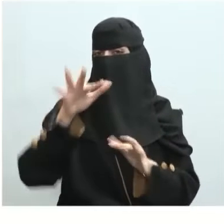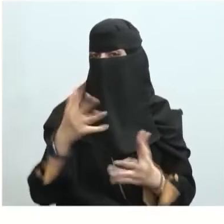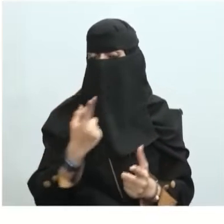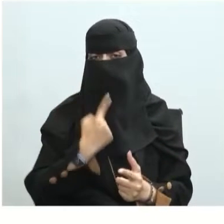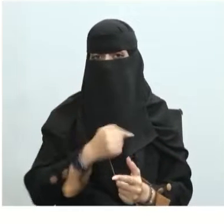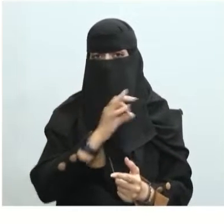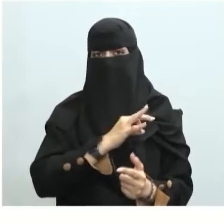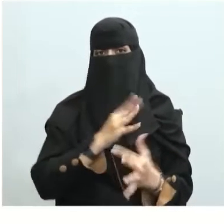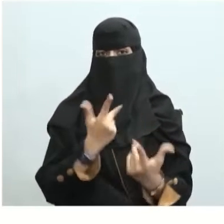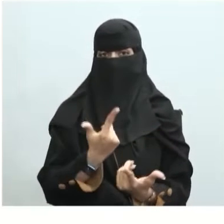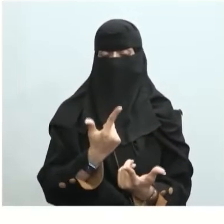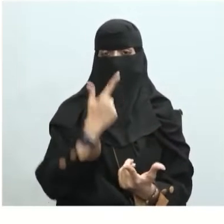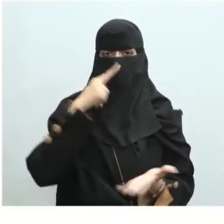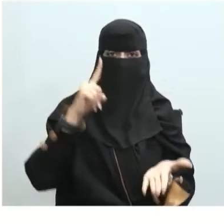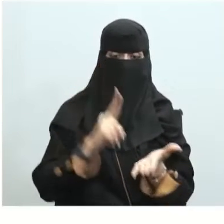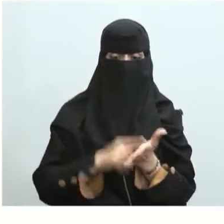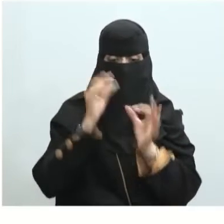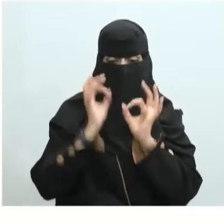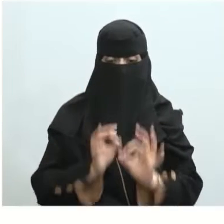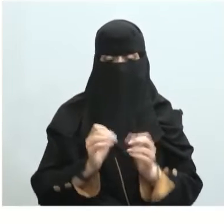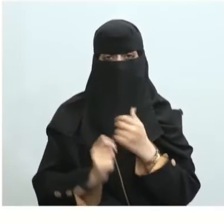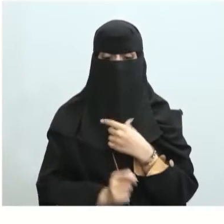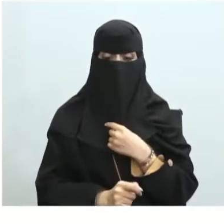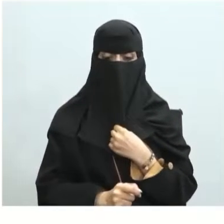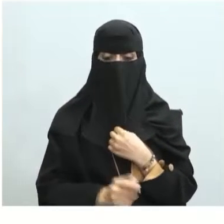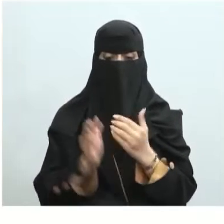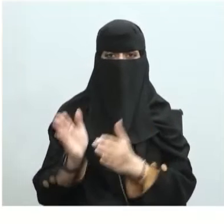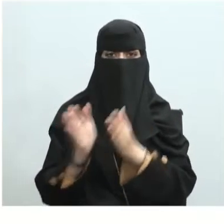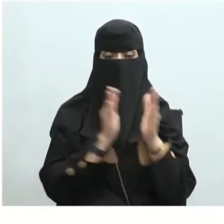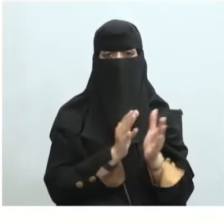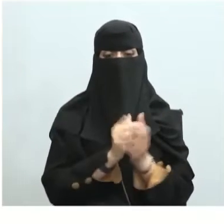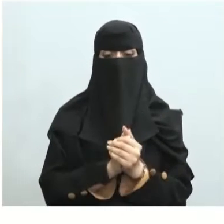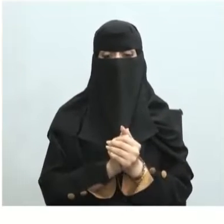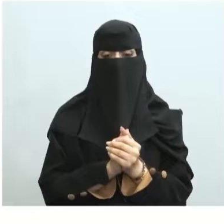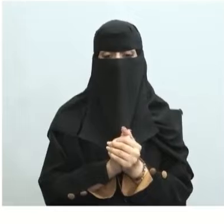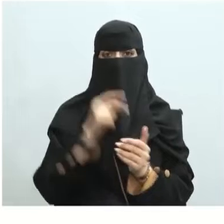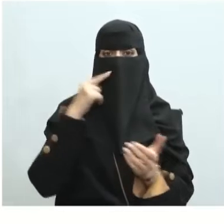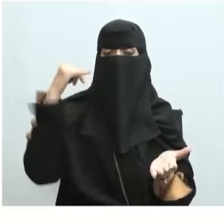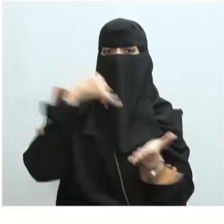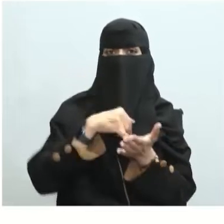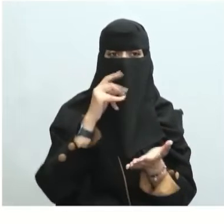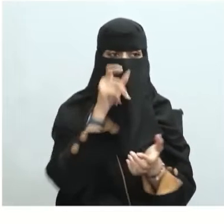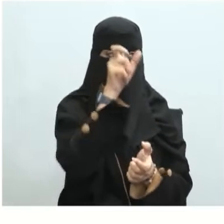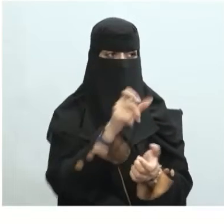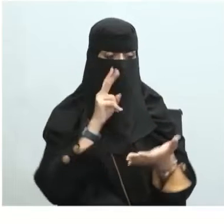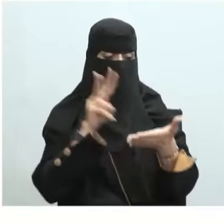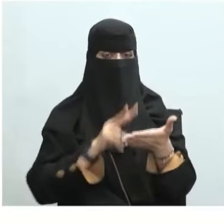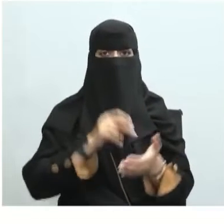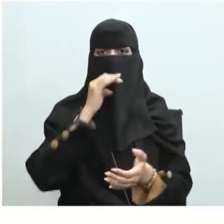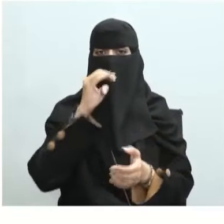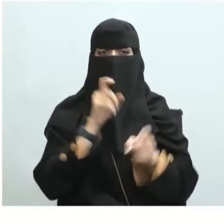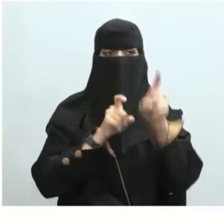الكاتب هنا اداء واجبات العمل الوظيفي وقضاء المصالح الشخصيه محور اهتمام القارئ هي اجوبه